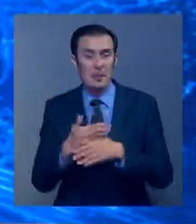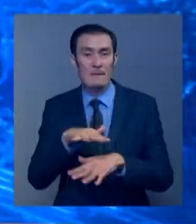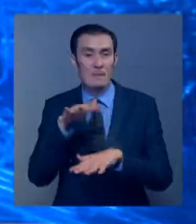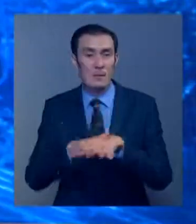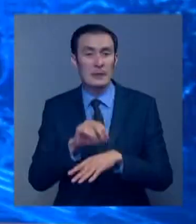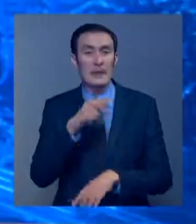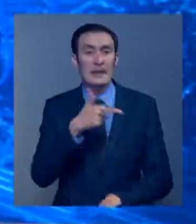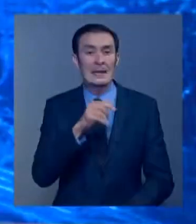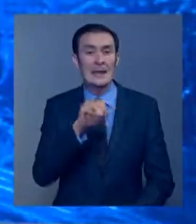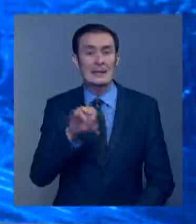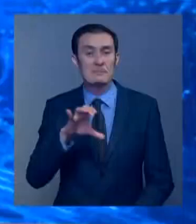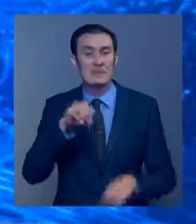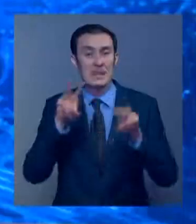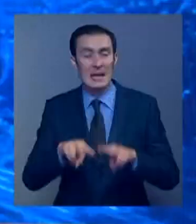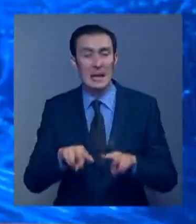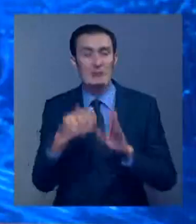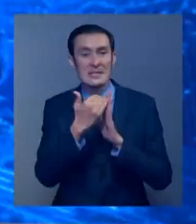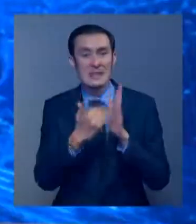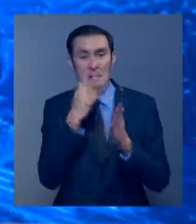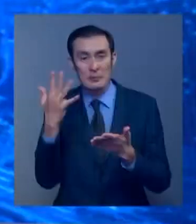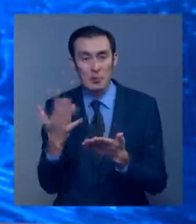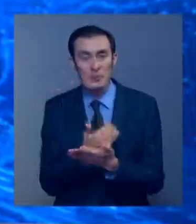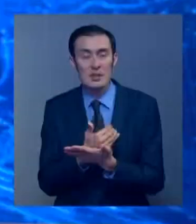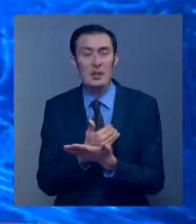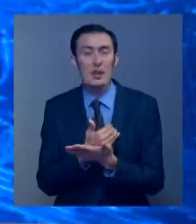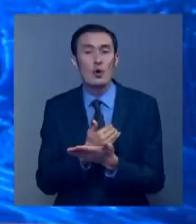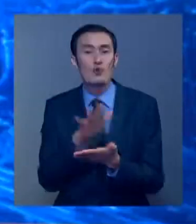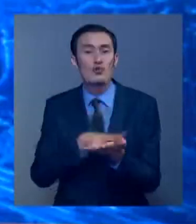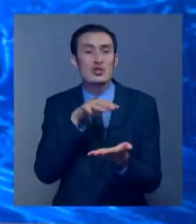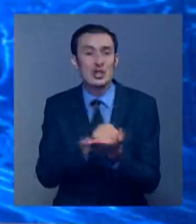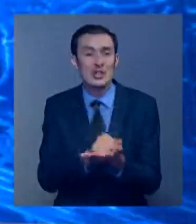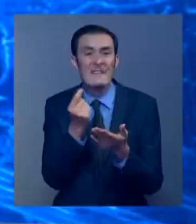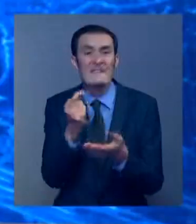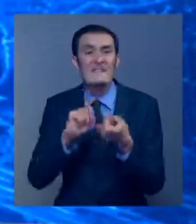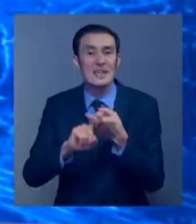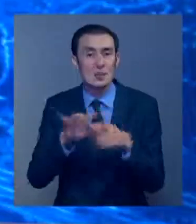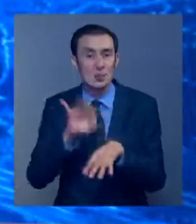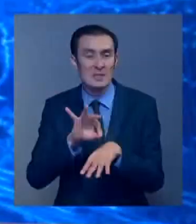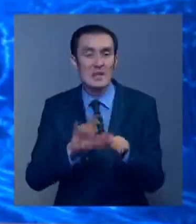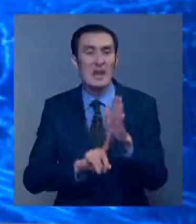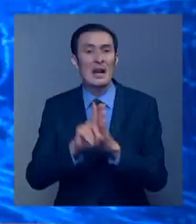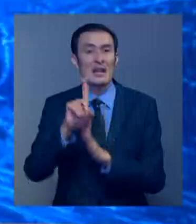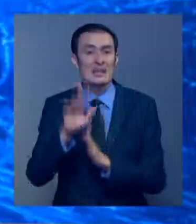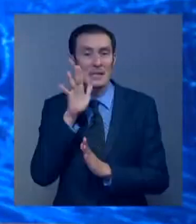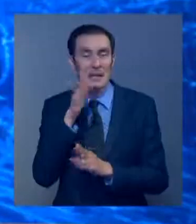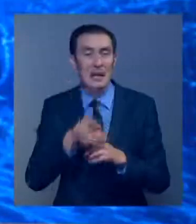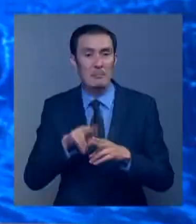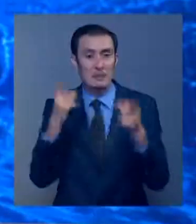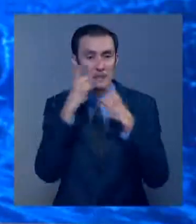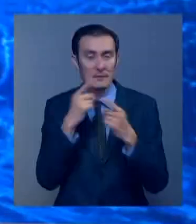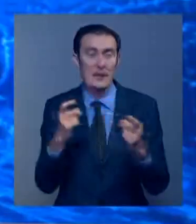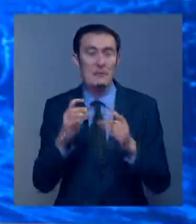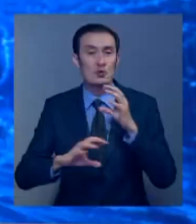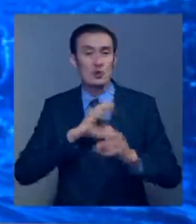Гейтса разрабатывают систему, которая сможет обнаруживать и уничтожать вирусы на ранней стадии. Об этом стало известно в Сеуле на